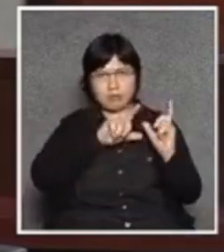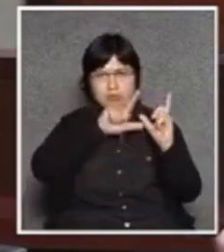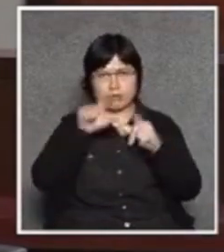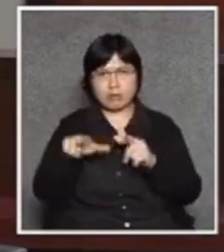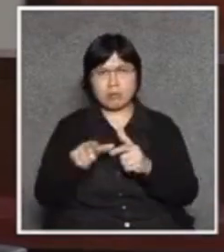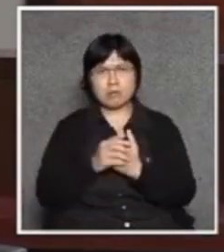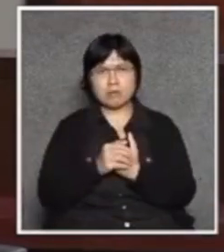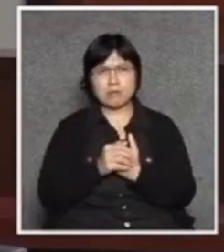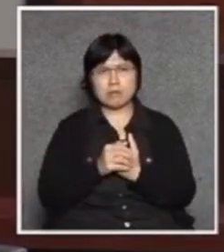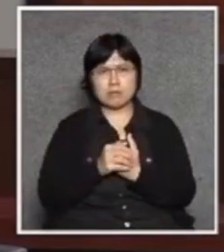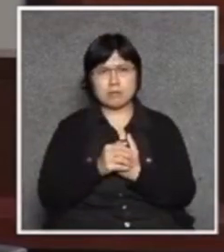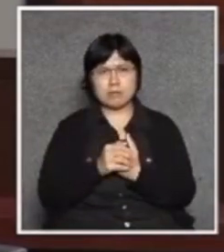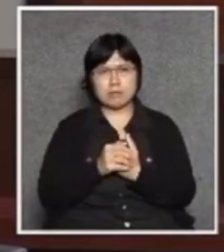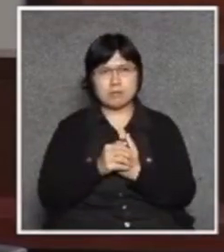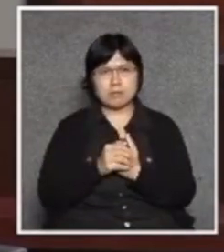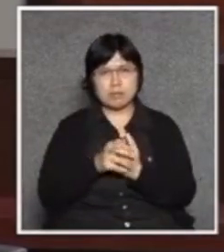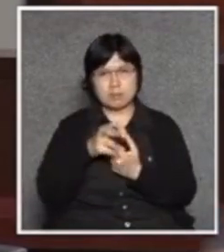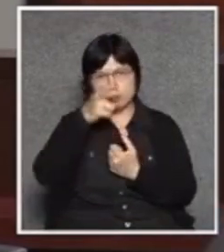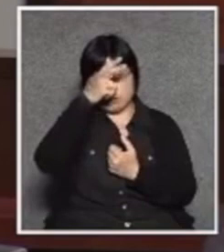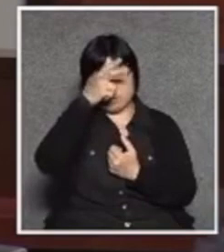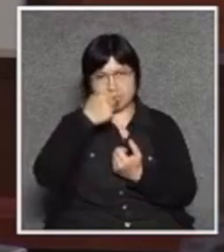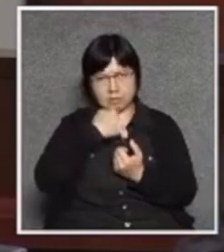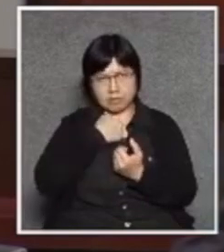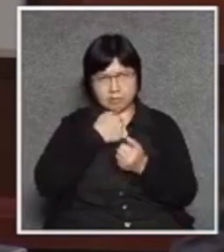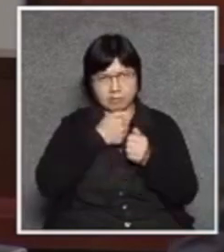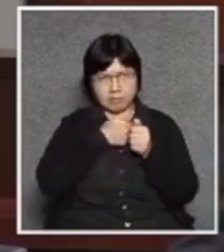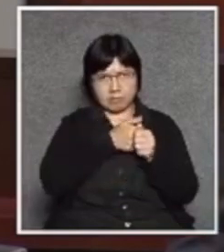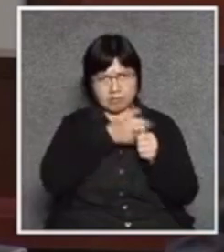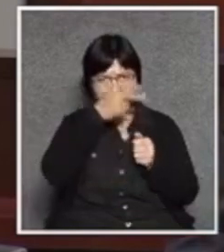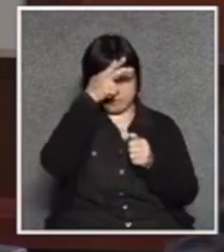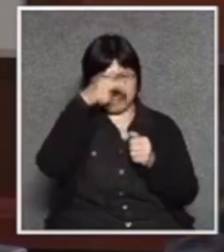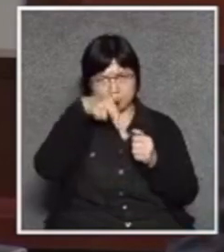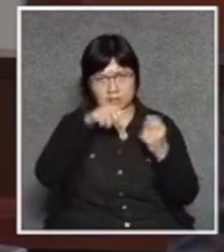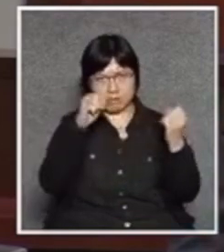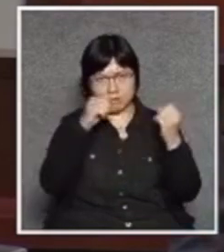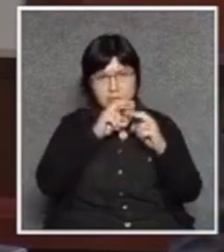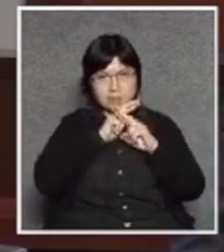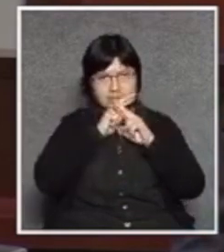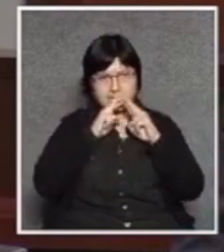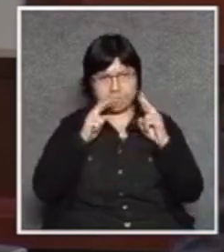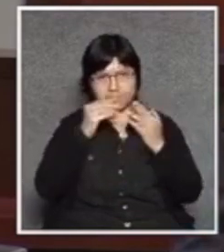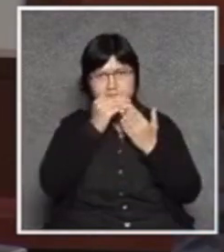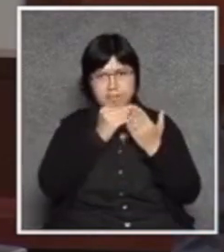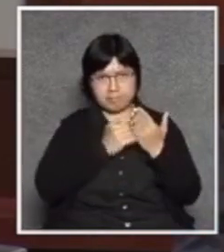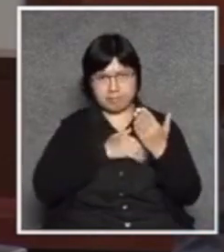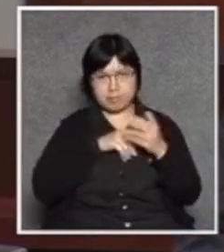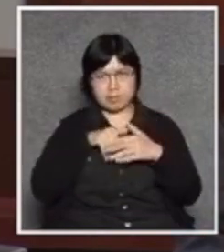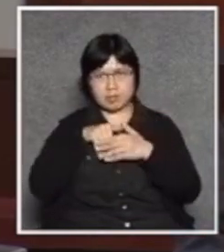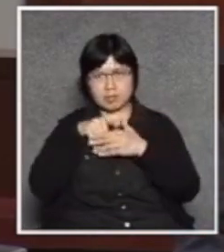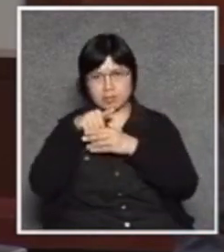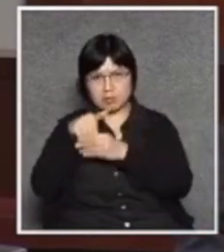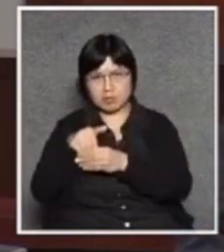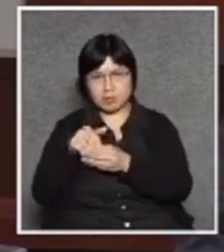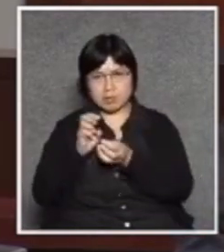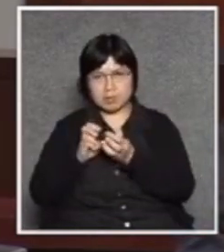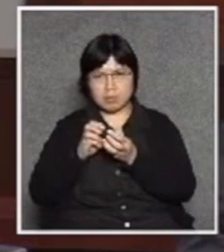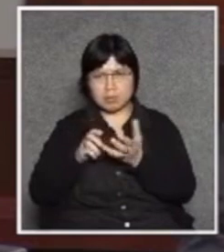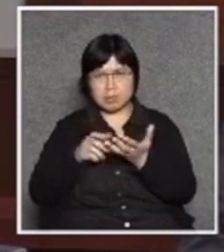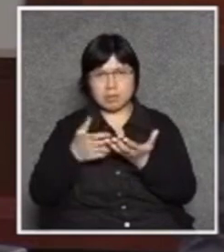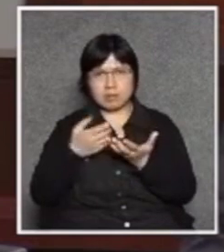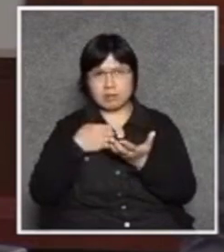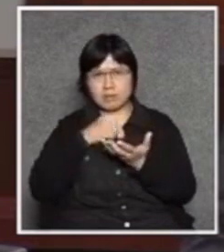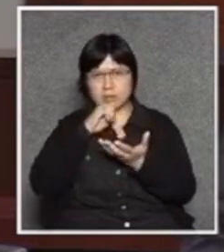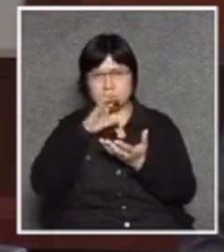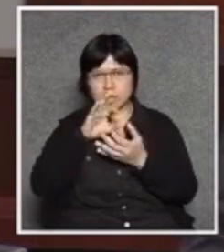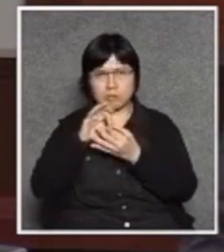說，政府必須遵從行政會議的保密制度，處理申請細節無可避免會涉及